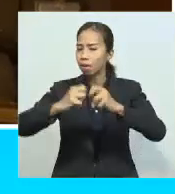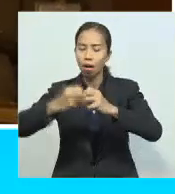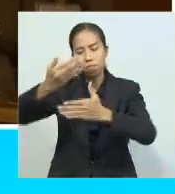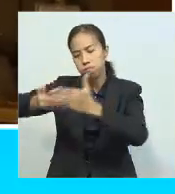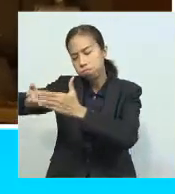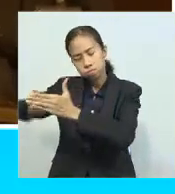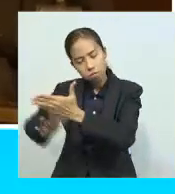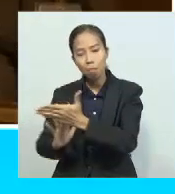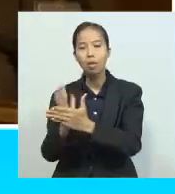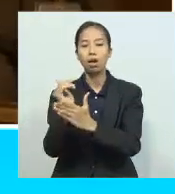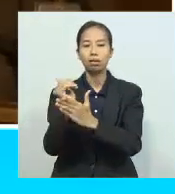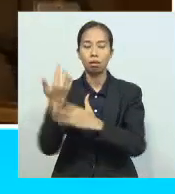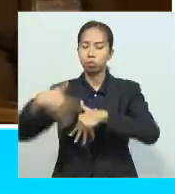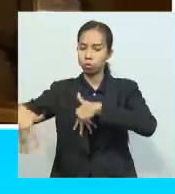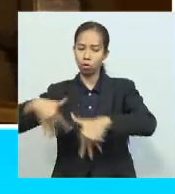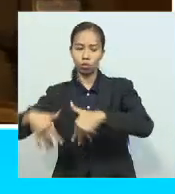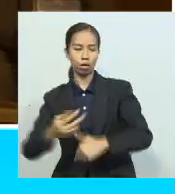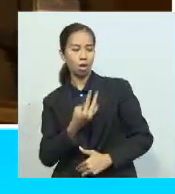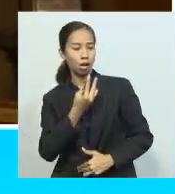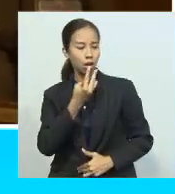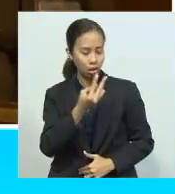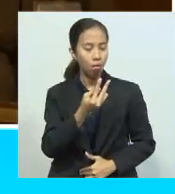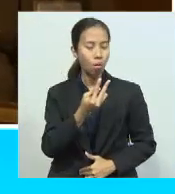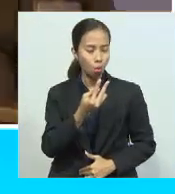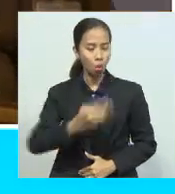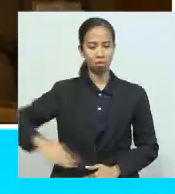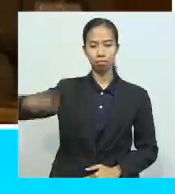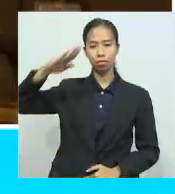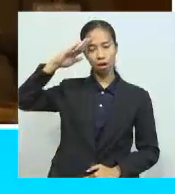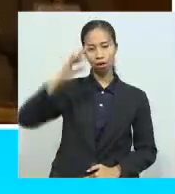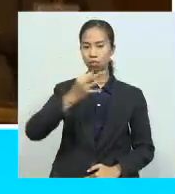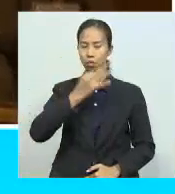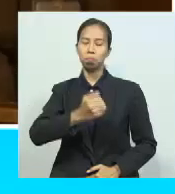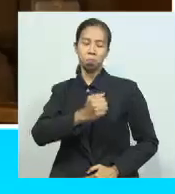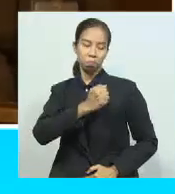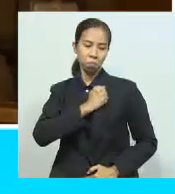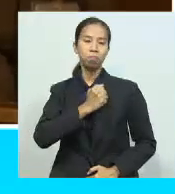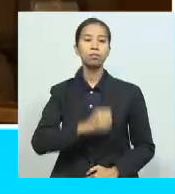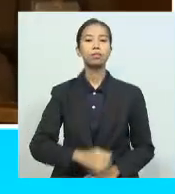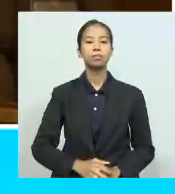ให้ประชาชนเห็นว่าเราครับเป็นทหารอาชีพเรามีความอดทนกลั้น